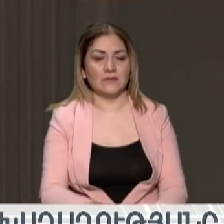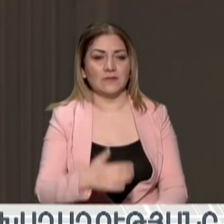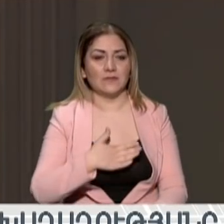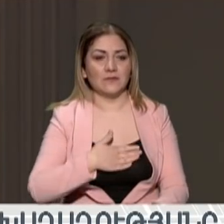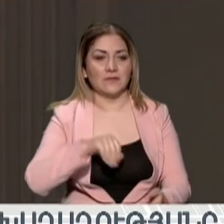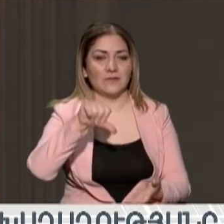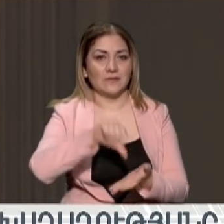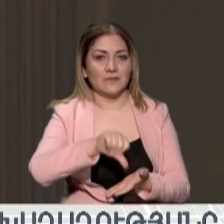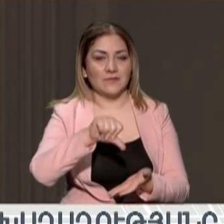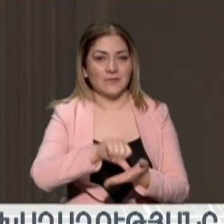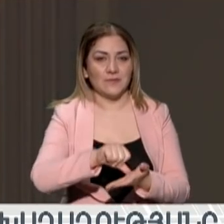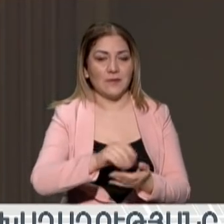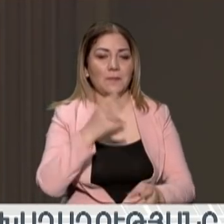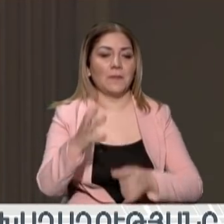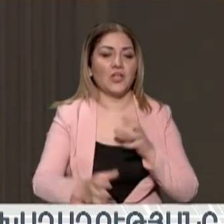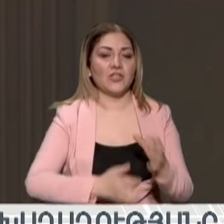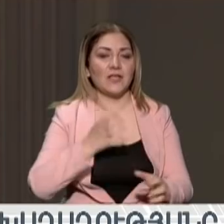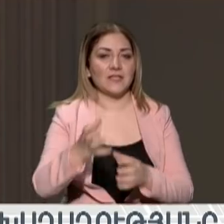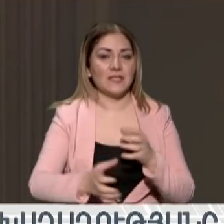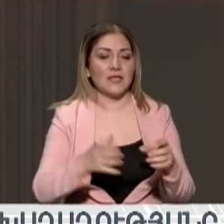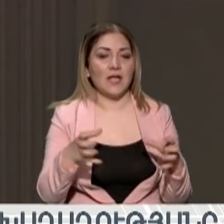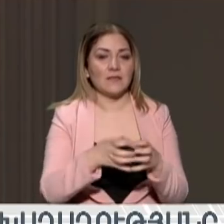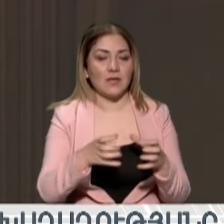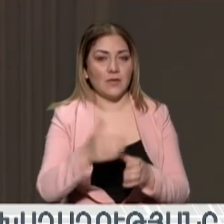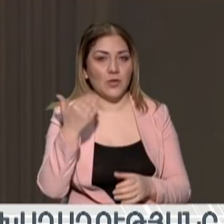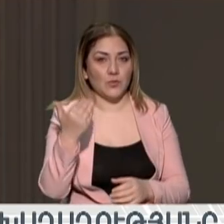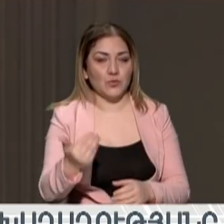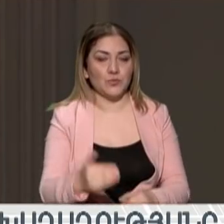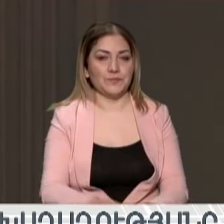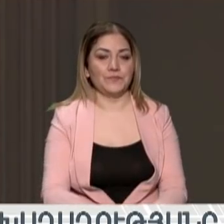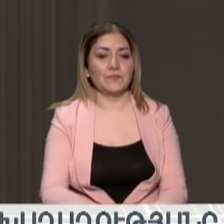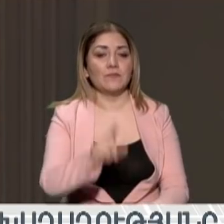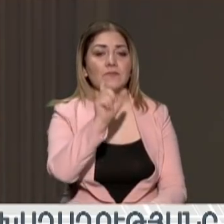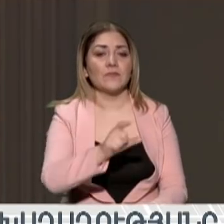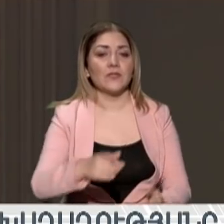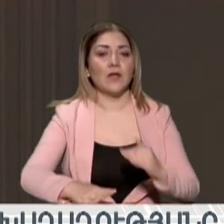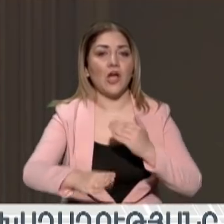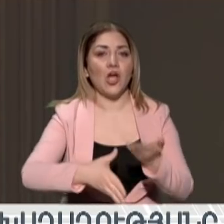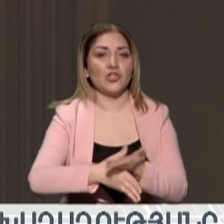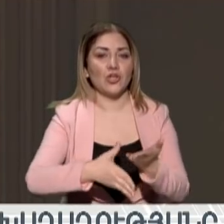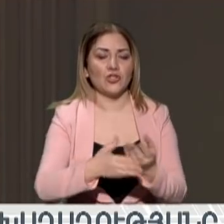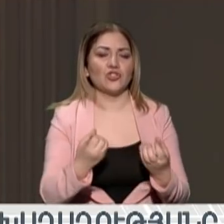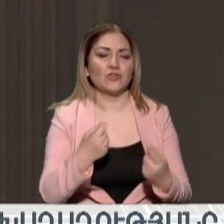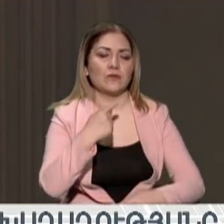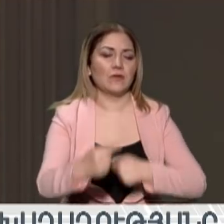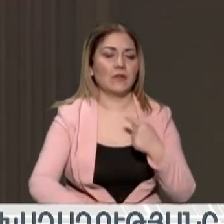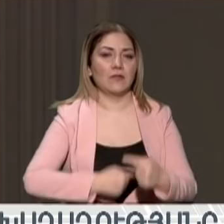կողմից, մասնավորապես միջազգային կառույցների կողմից հումանիտար աջակցության անխափան